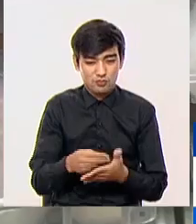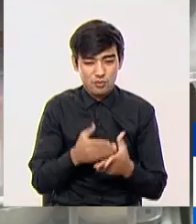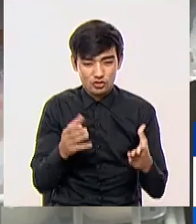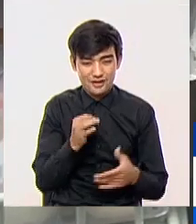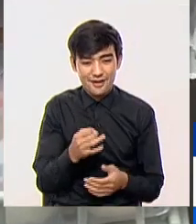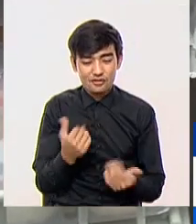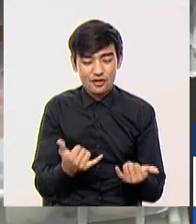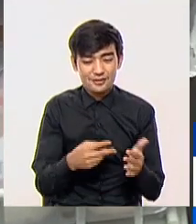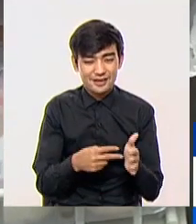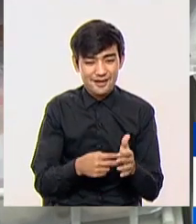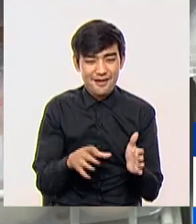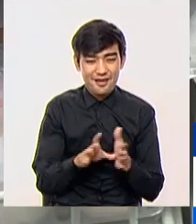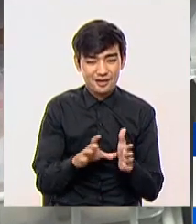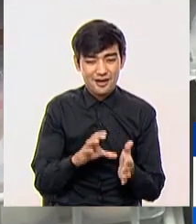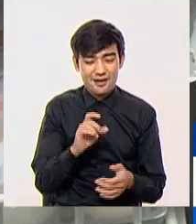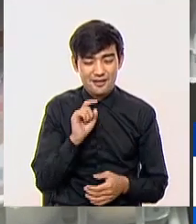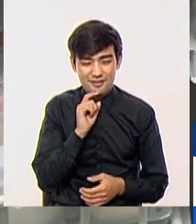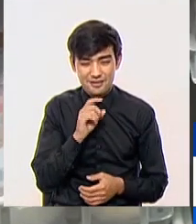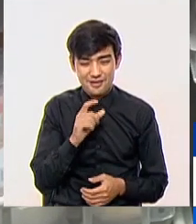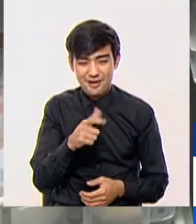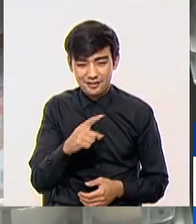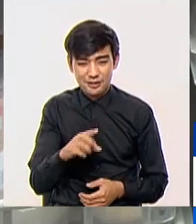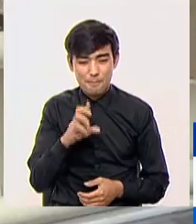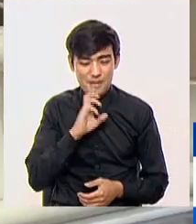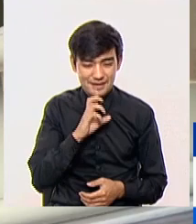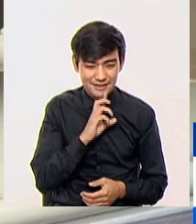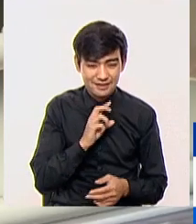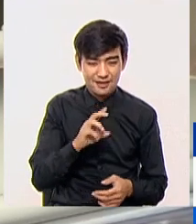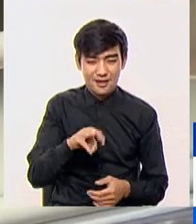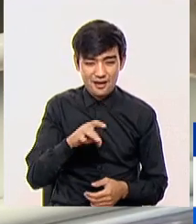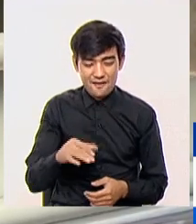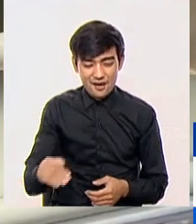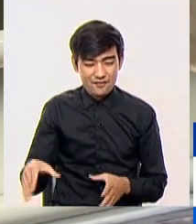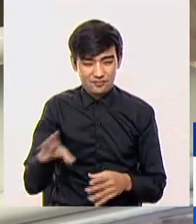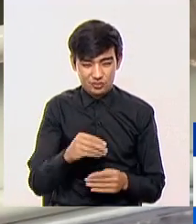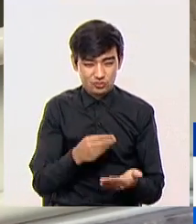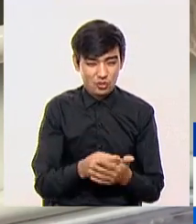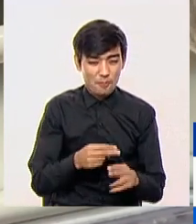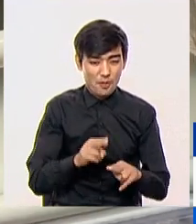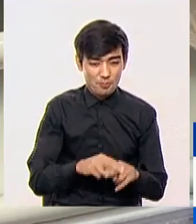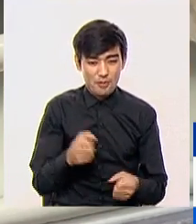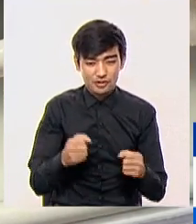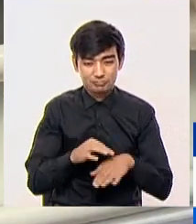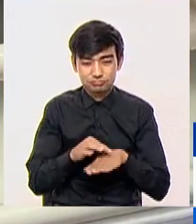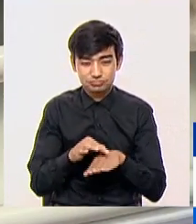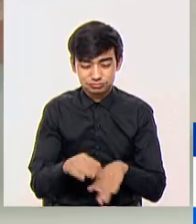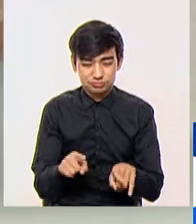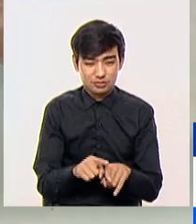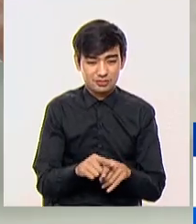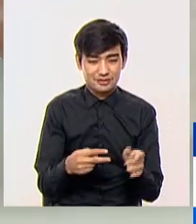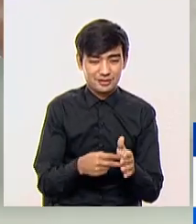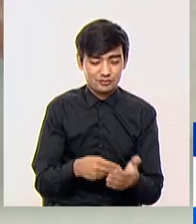құнына электр энергиясының, газдың, бензиннің, қызмет көрсету тарифтерінің және тіпті көлікпен тасымалдау